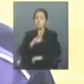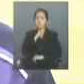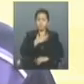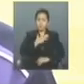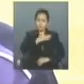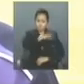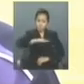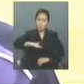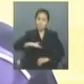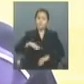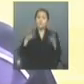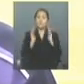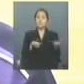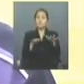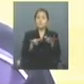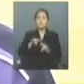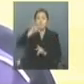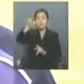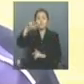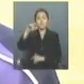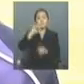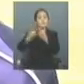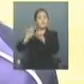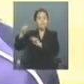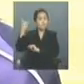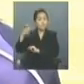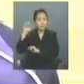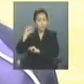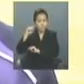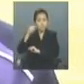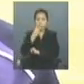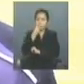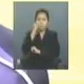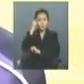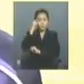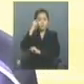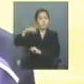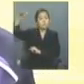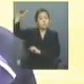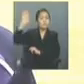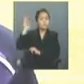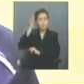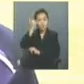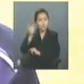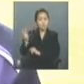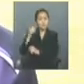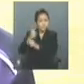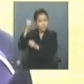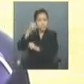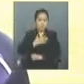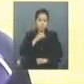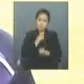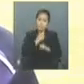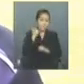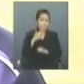ม่สามารถที่จะแบบไปต่างประเทศโอเคก็แบบเห็นว่าใกล้ๆแค่นี้ทำไมเราจะทำไม่ได้พี่เราทำได้